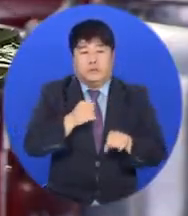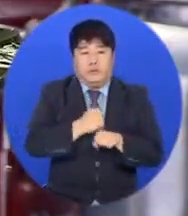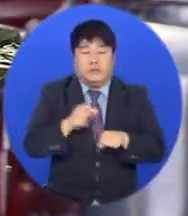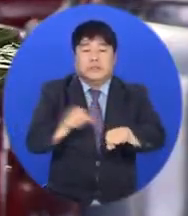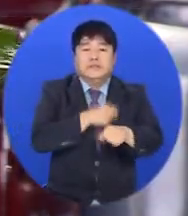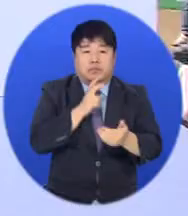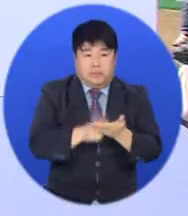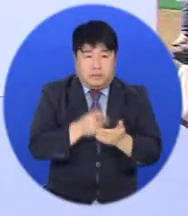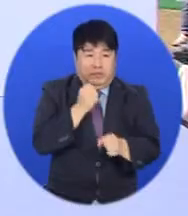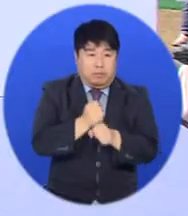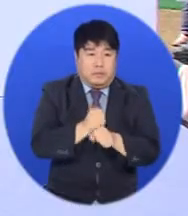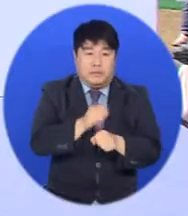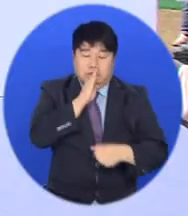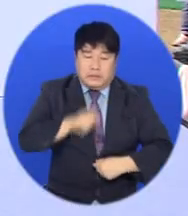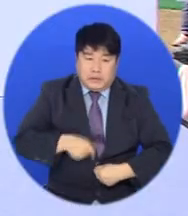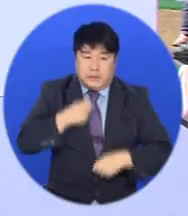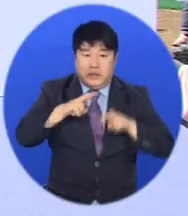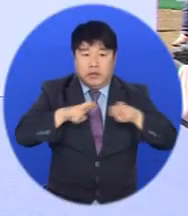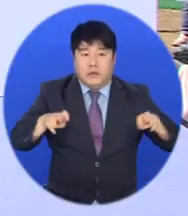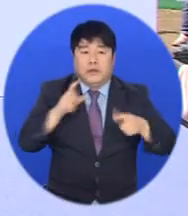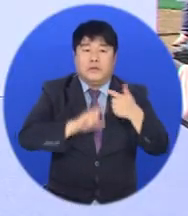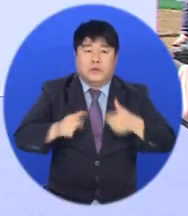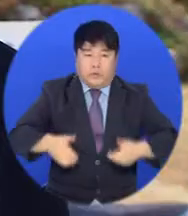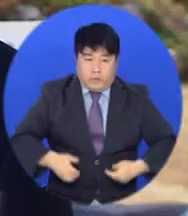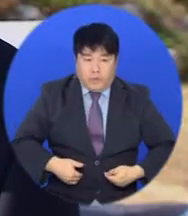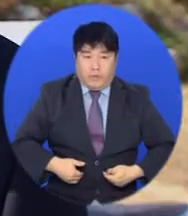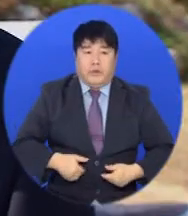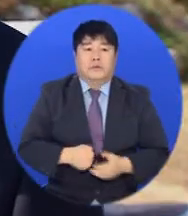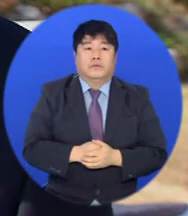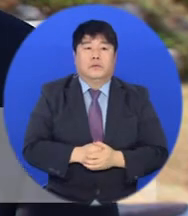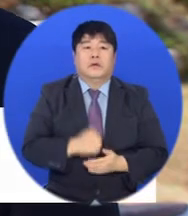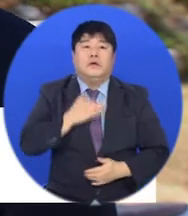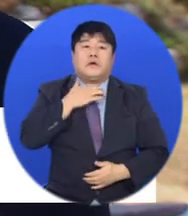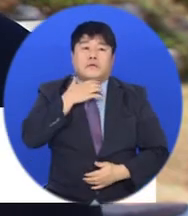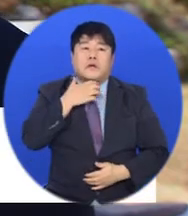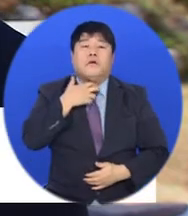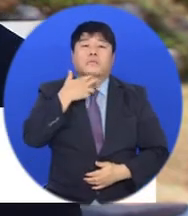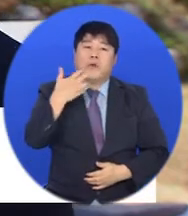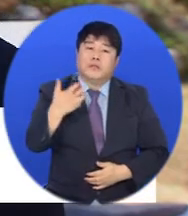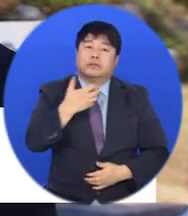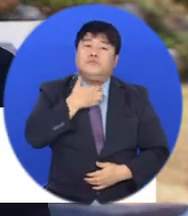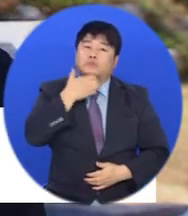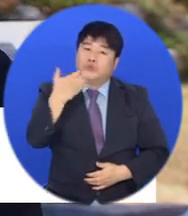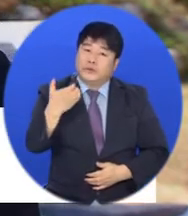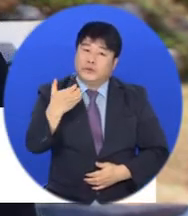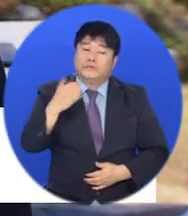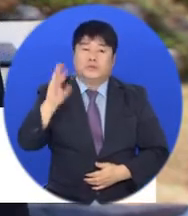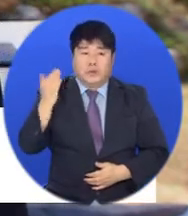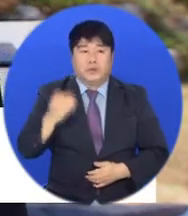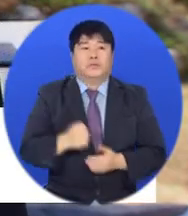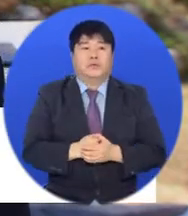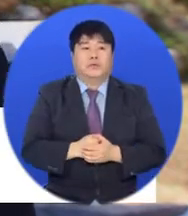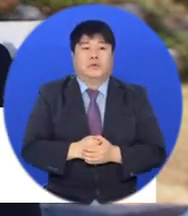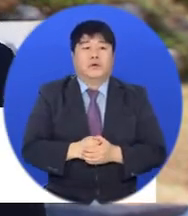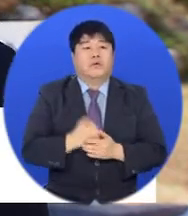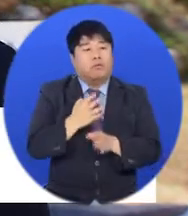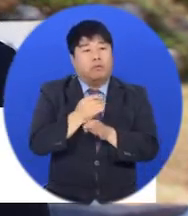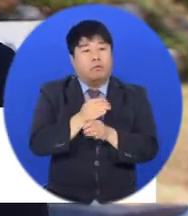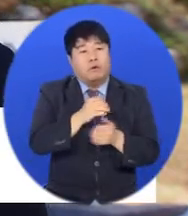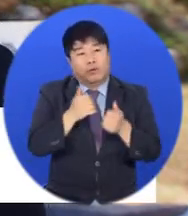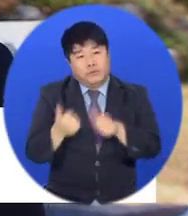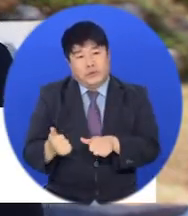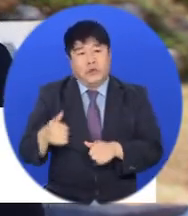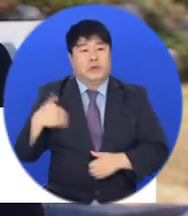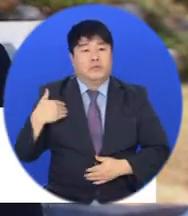제정과 진상 규명은 그래서 더욱 절실합니다. 나이가 거의 지금 80, 90대기거든요. 언제 돌아가실